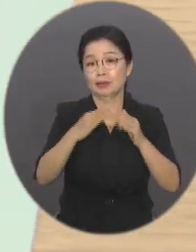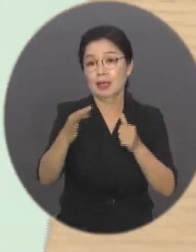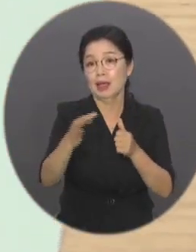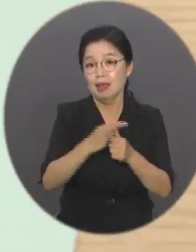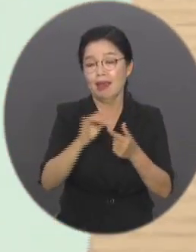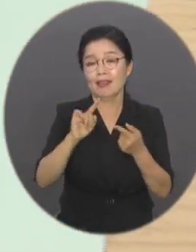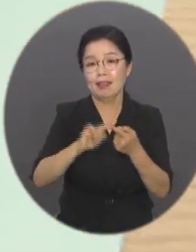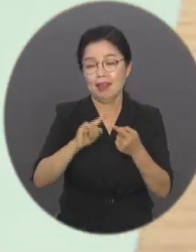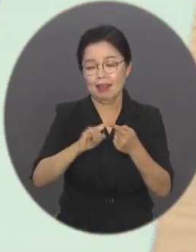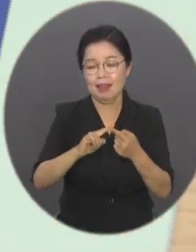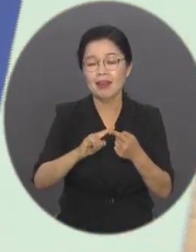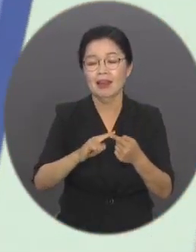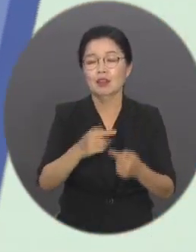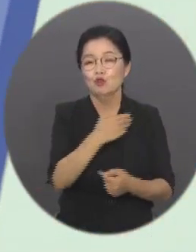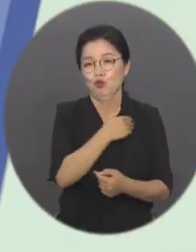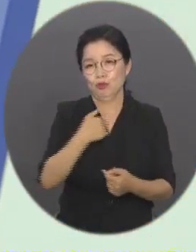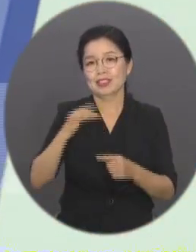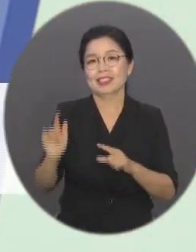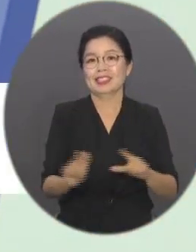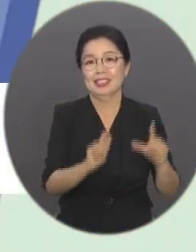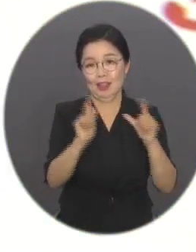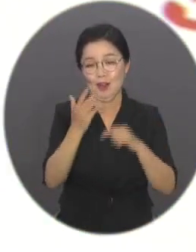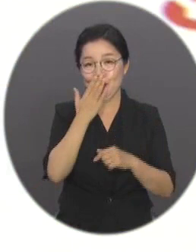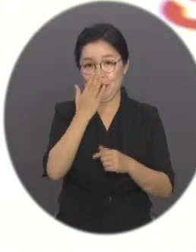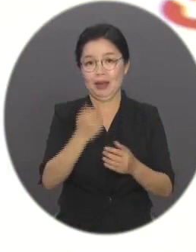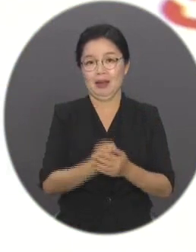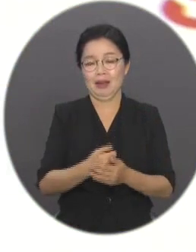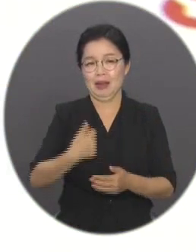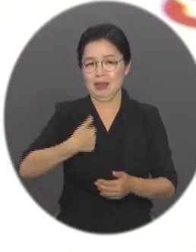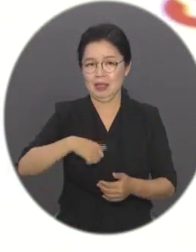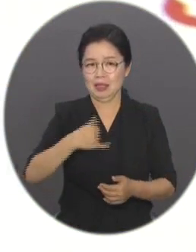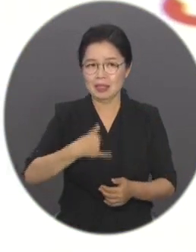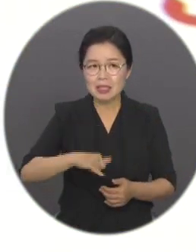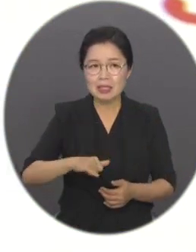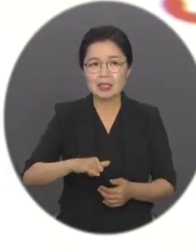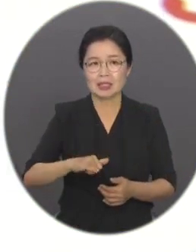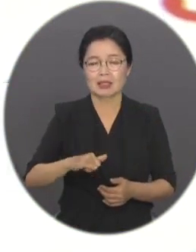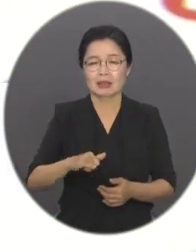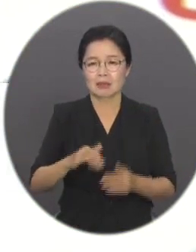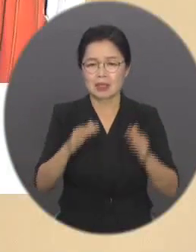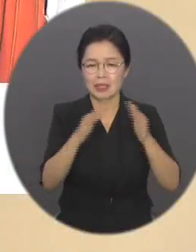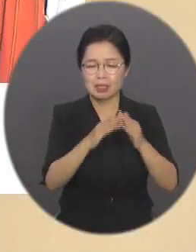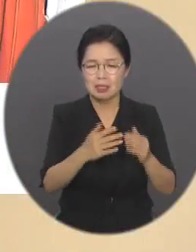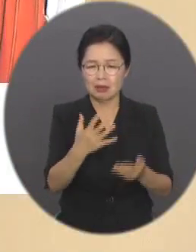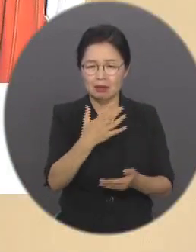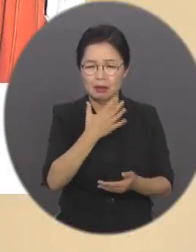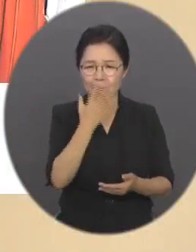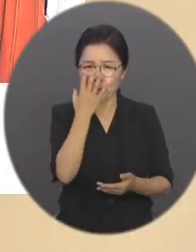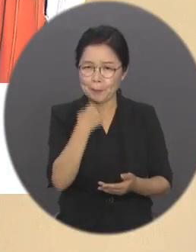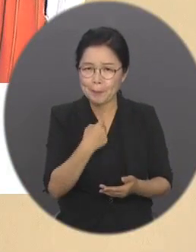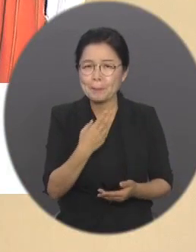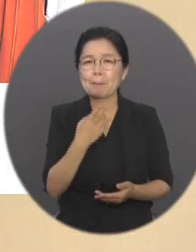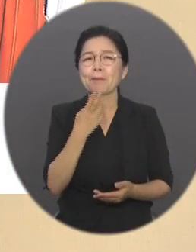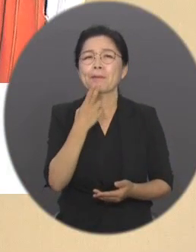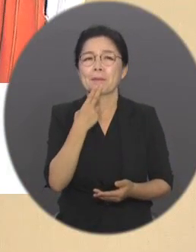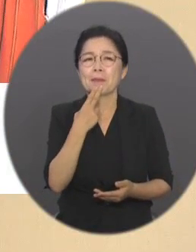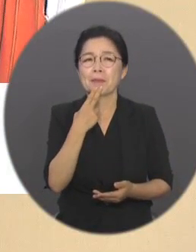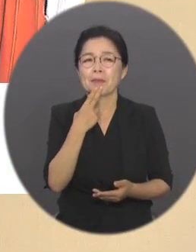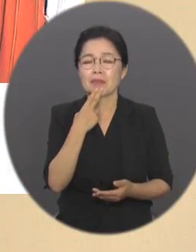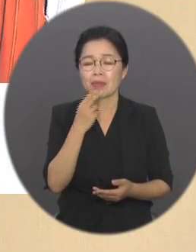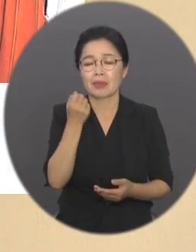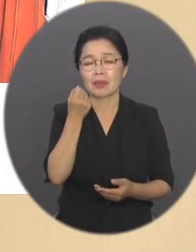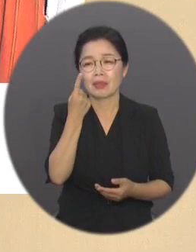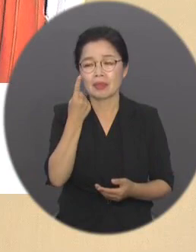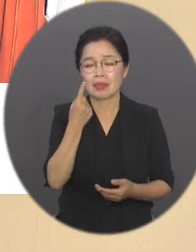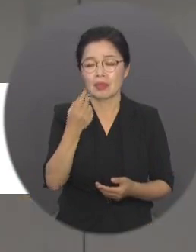한결 여유가 생겼습니다. 자식들이 집을 욕심낸 것도 아니고 무상연금으로 한 달에 80만 원 나오면 큰 힘이 되지,